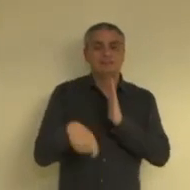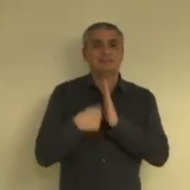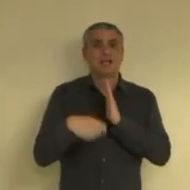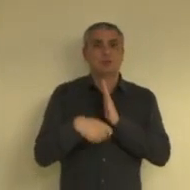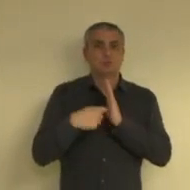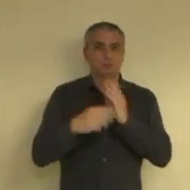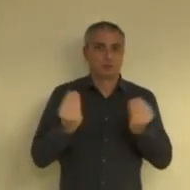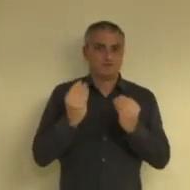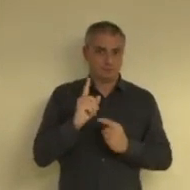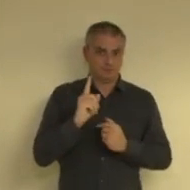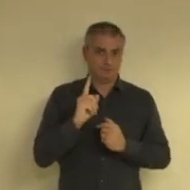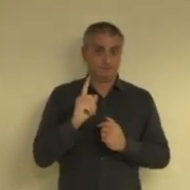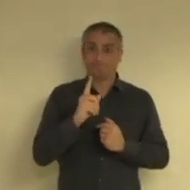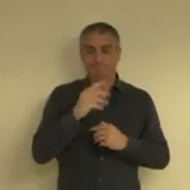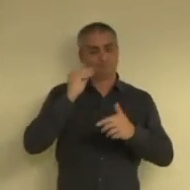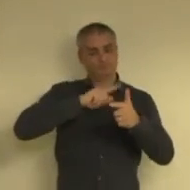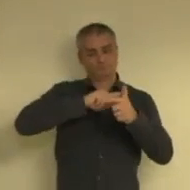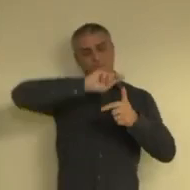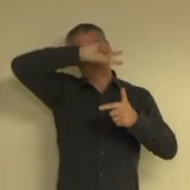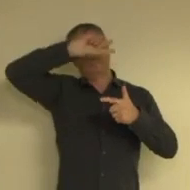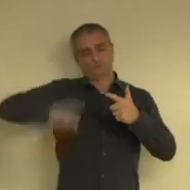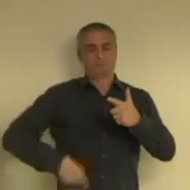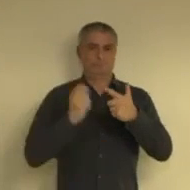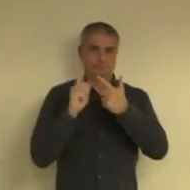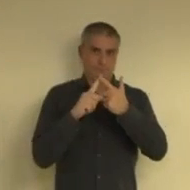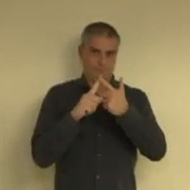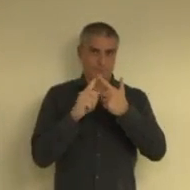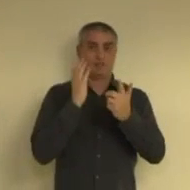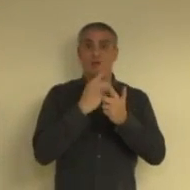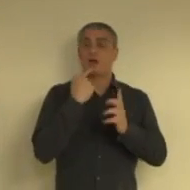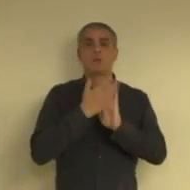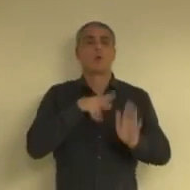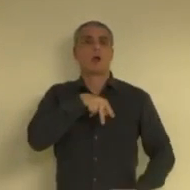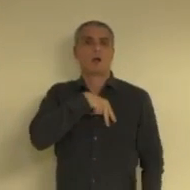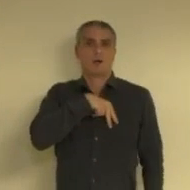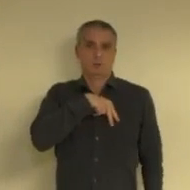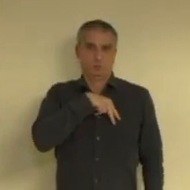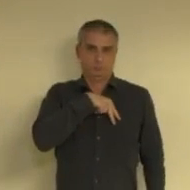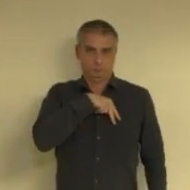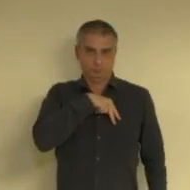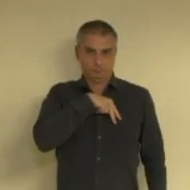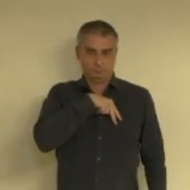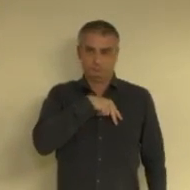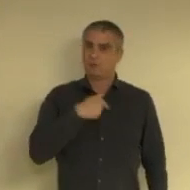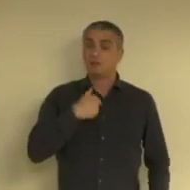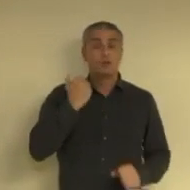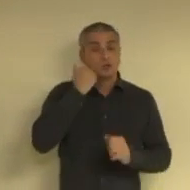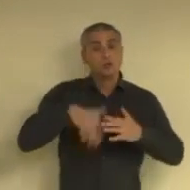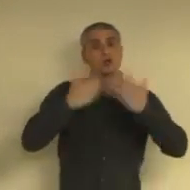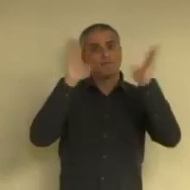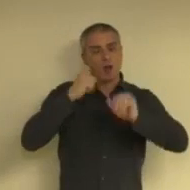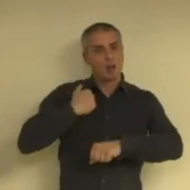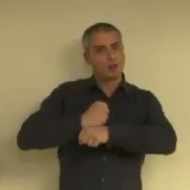הצטיידות. עכשיו להערה השנייה, שכבר נגעתי בה, אחריות. אני פועל יום